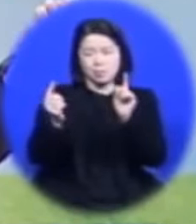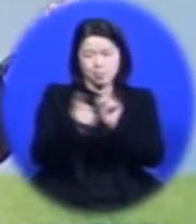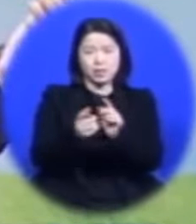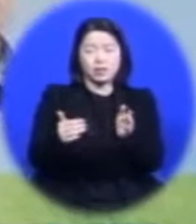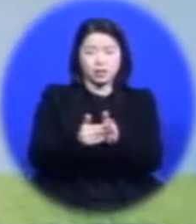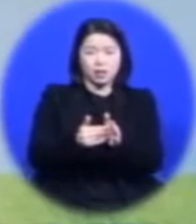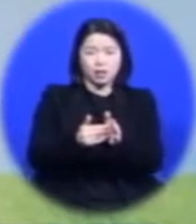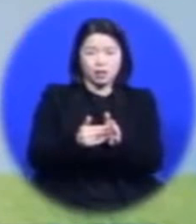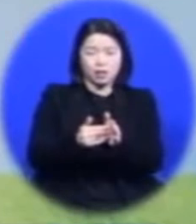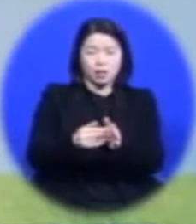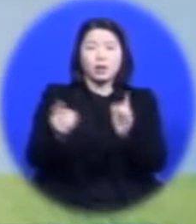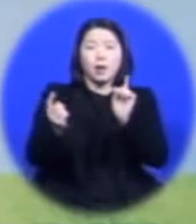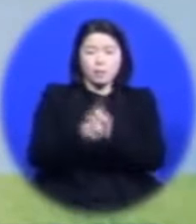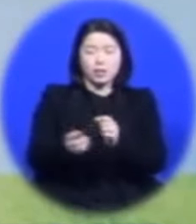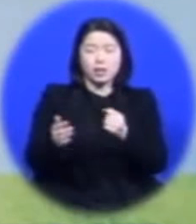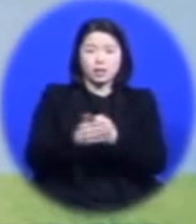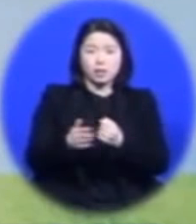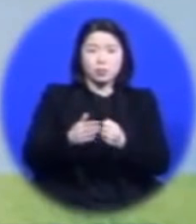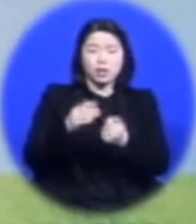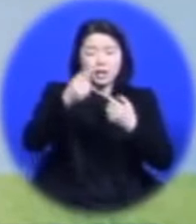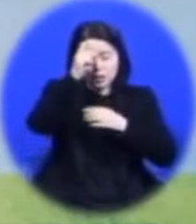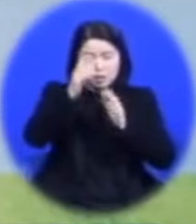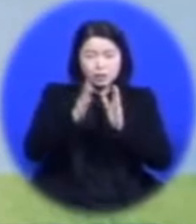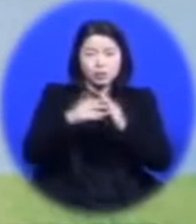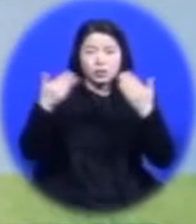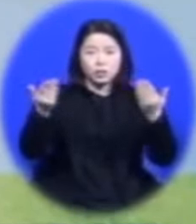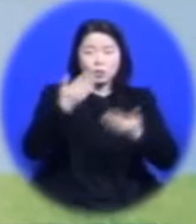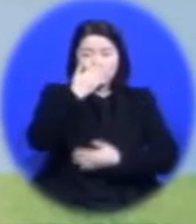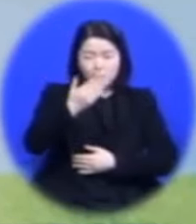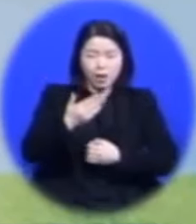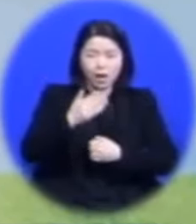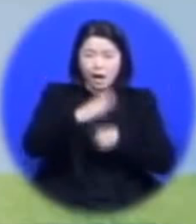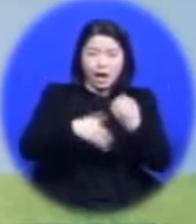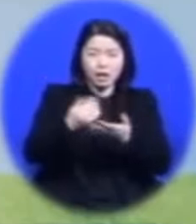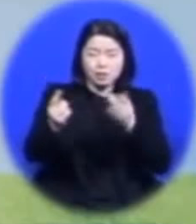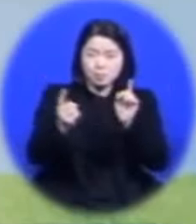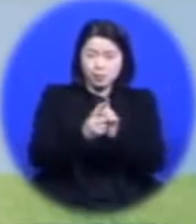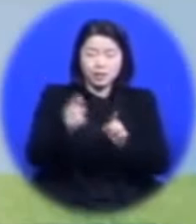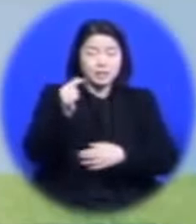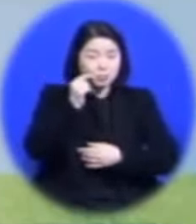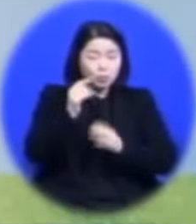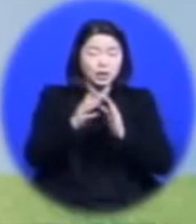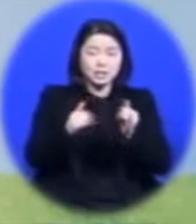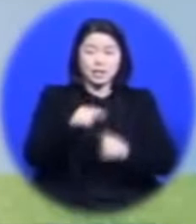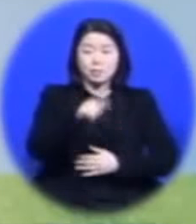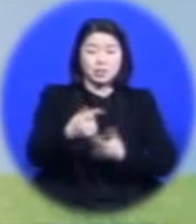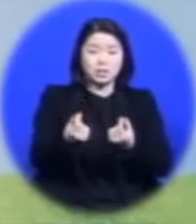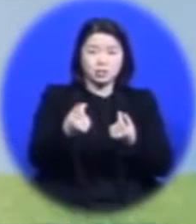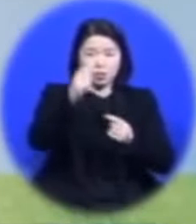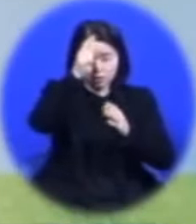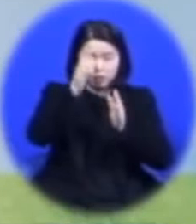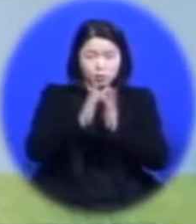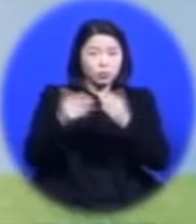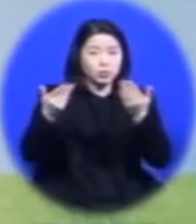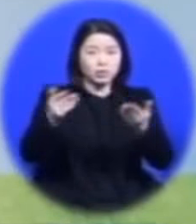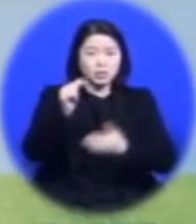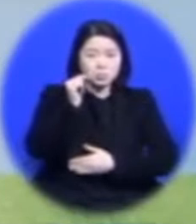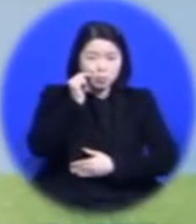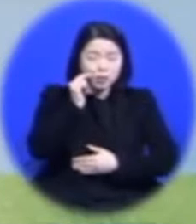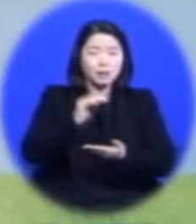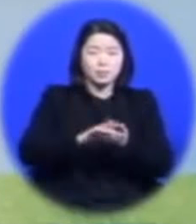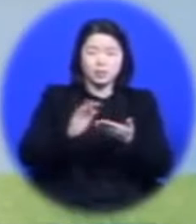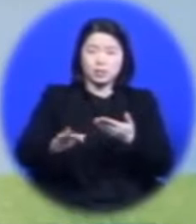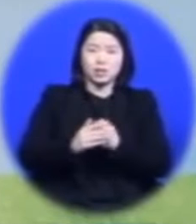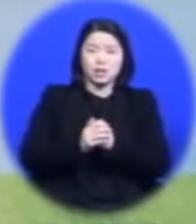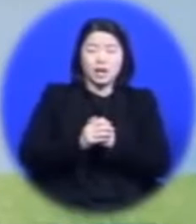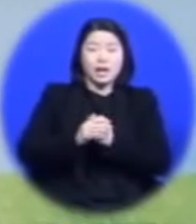만났기 때문에 이렇게 기도를 하게 되는 겁니다 하나님을 만나지 못한 사람은 이런 기도 못해요